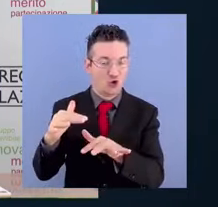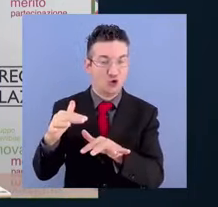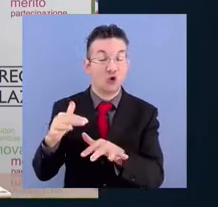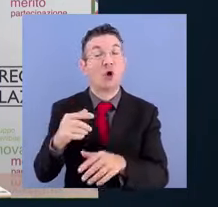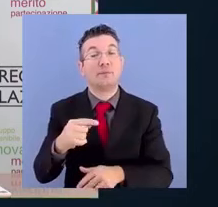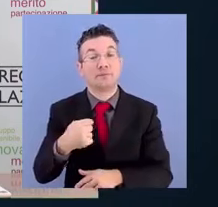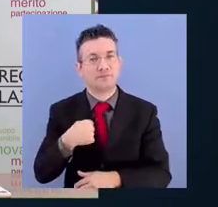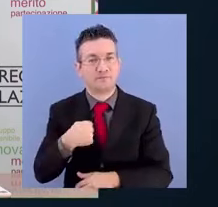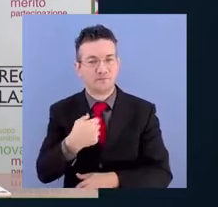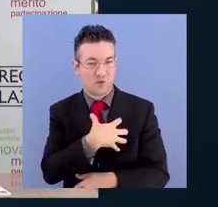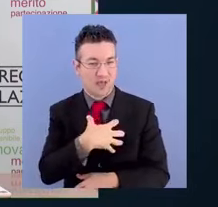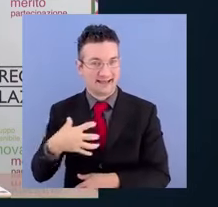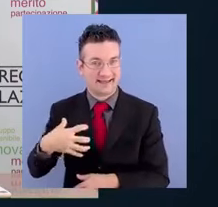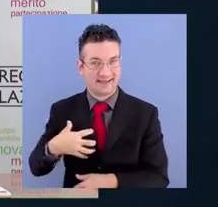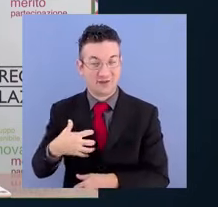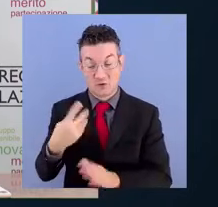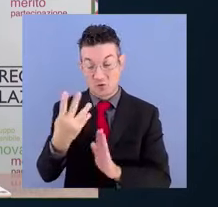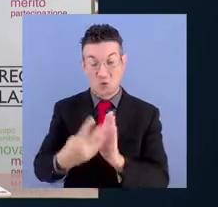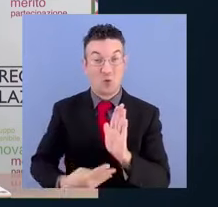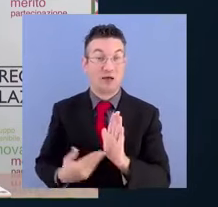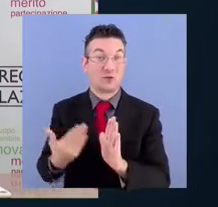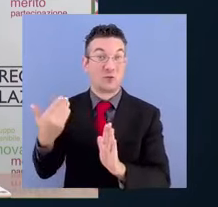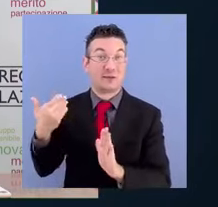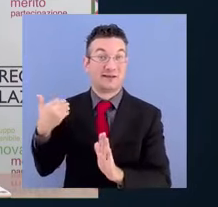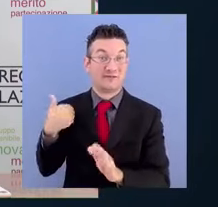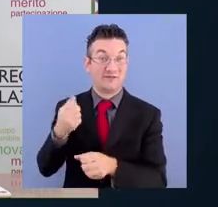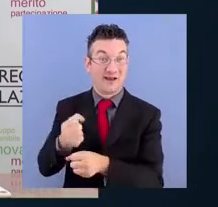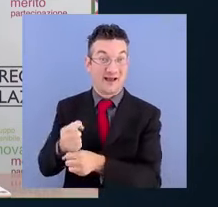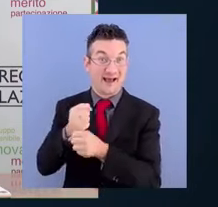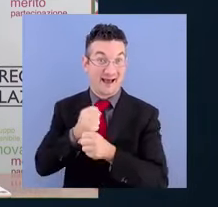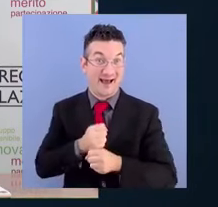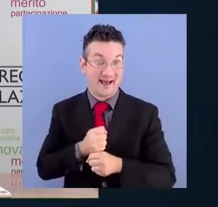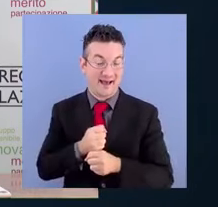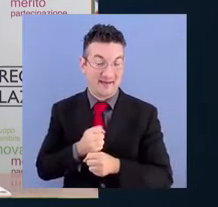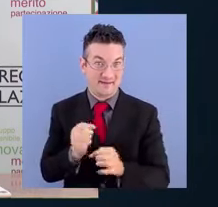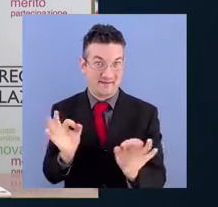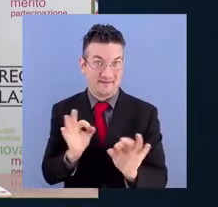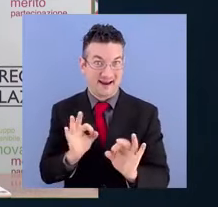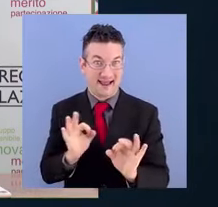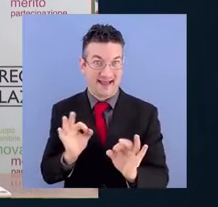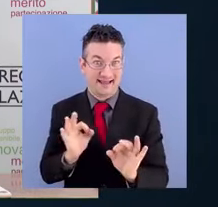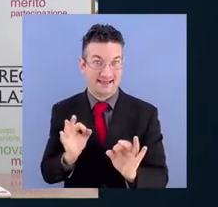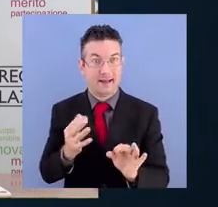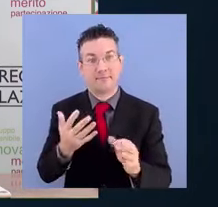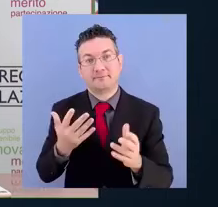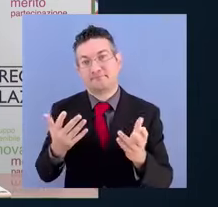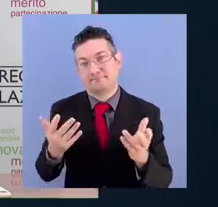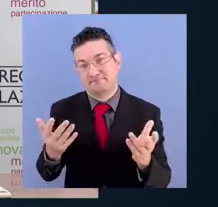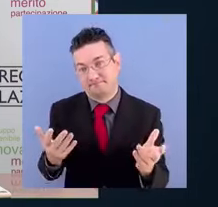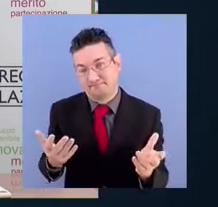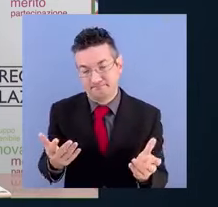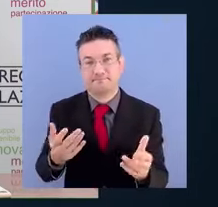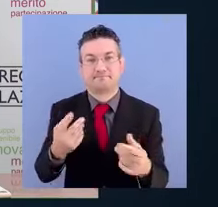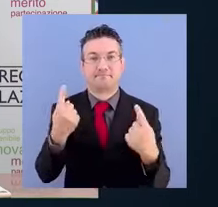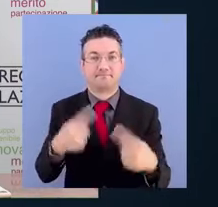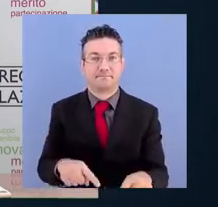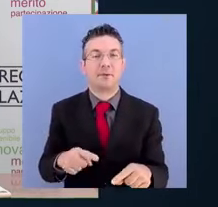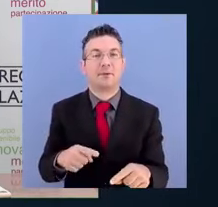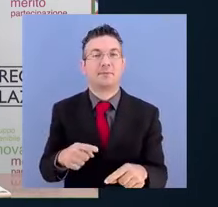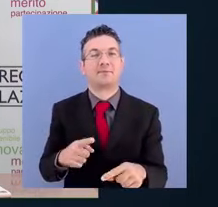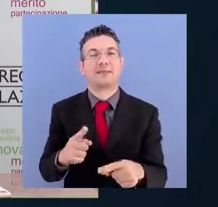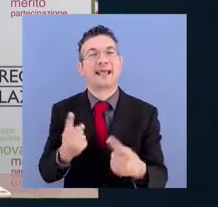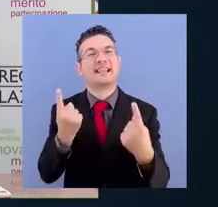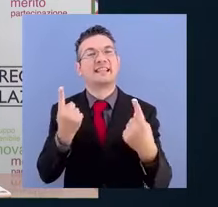sono assessore da quattro mesi appena ed è stata questa sfida è quella